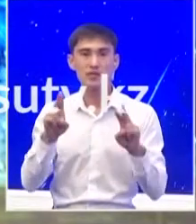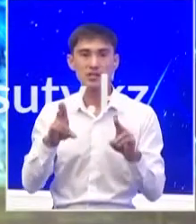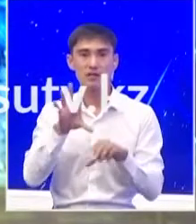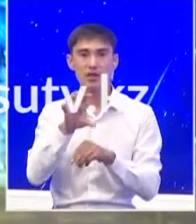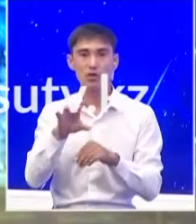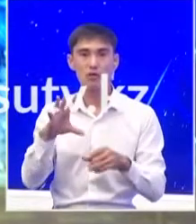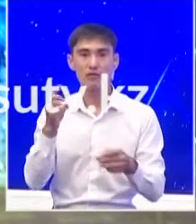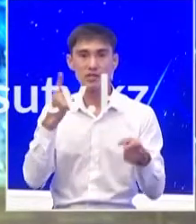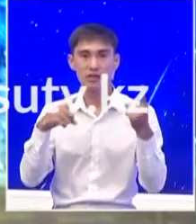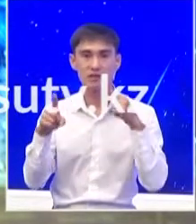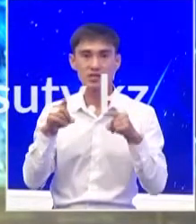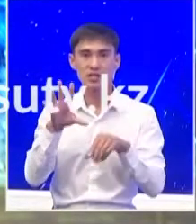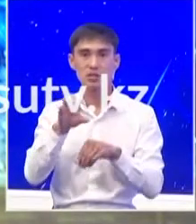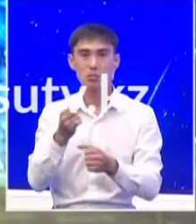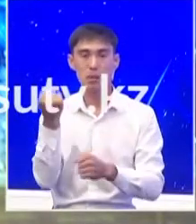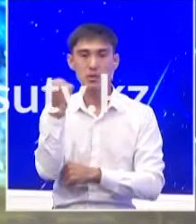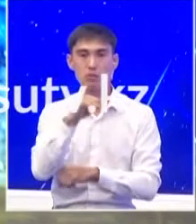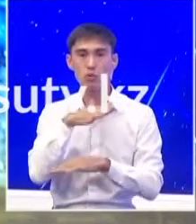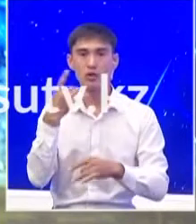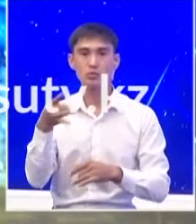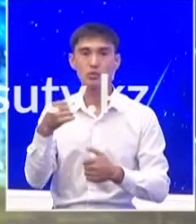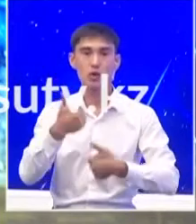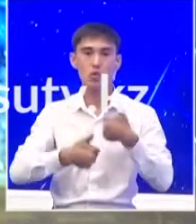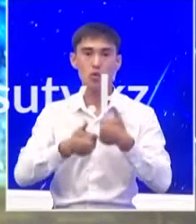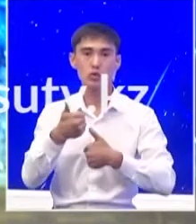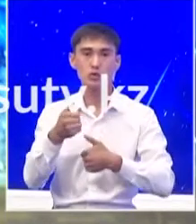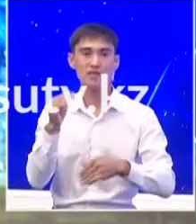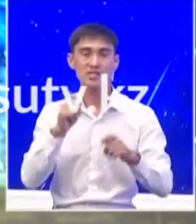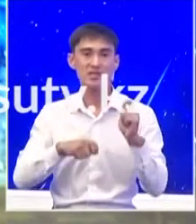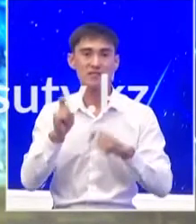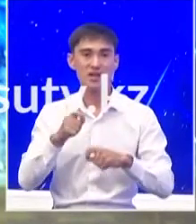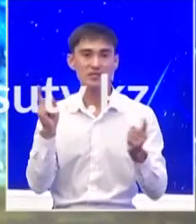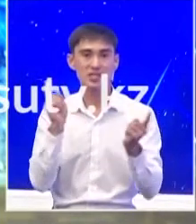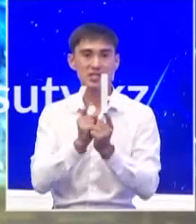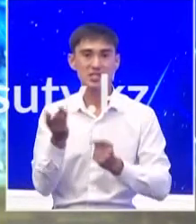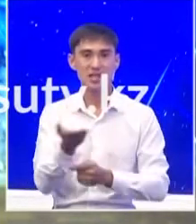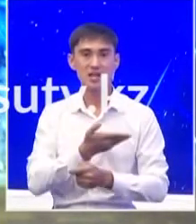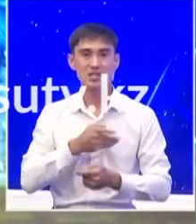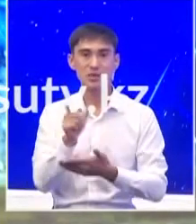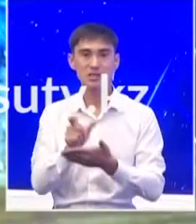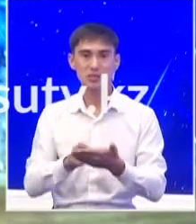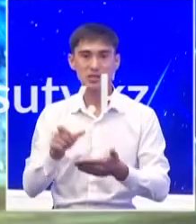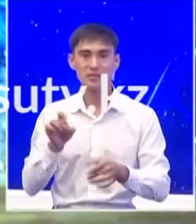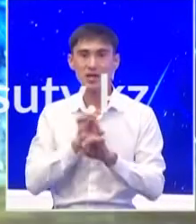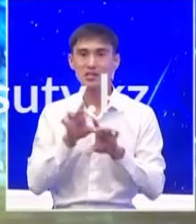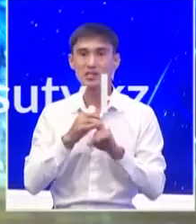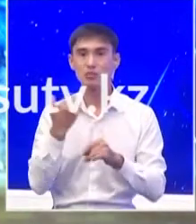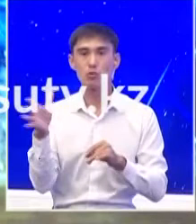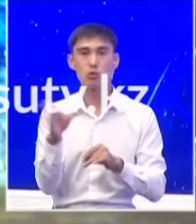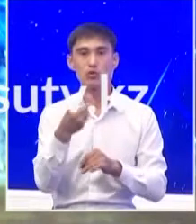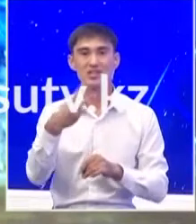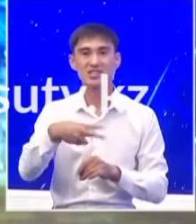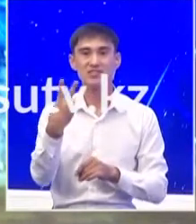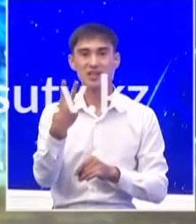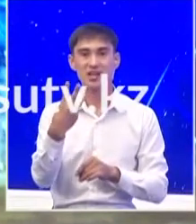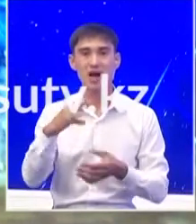завораживающих снимков, победитель многих республиканских конкурсов и фестивалей, встретился с нашим корреспондентом и рассказал ему про